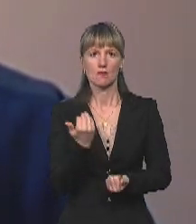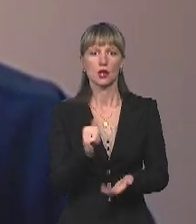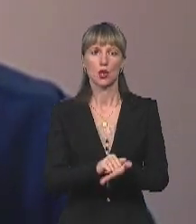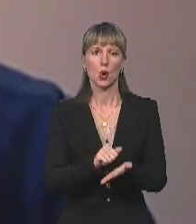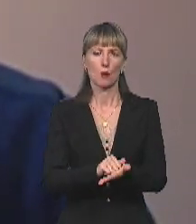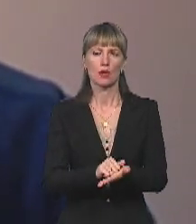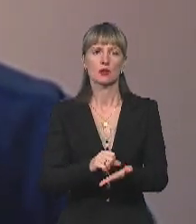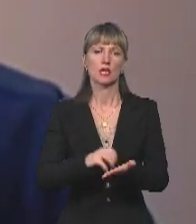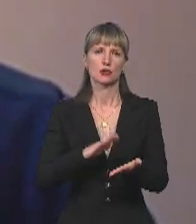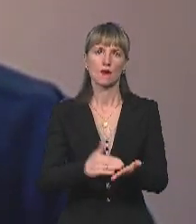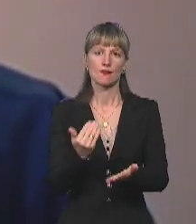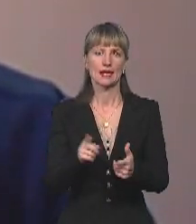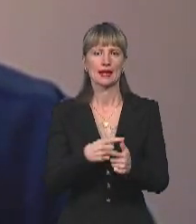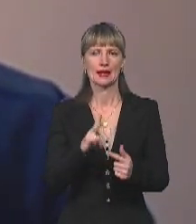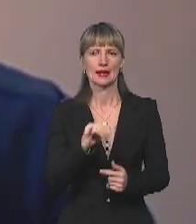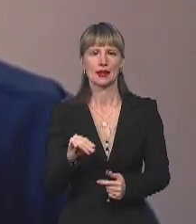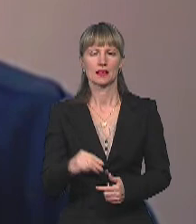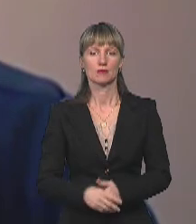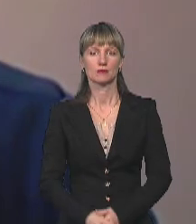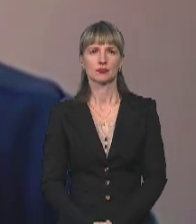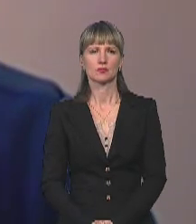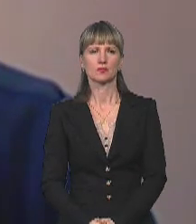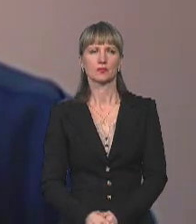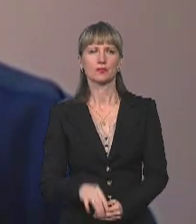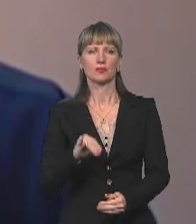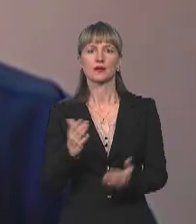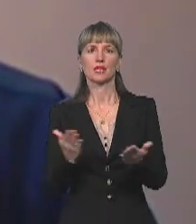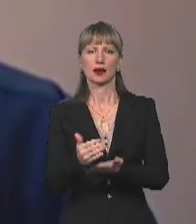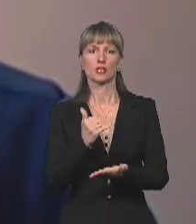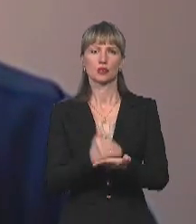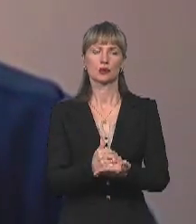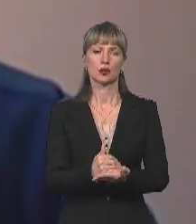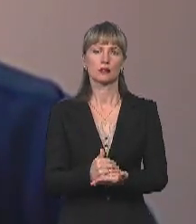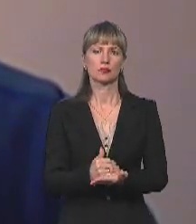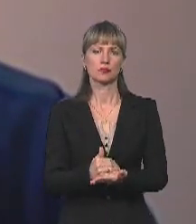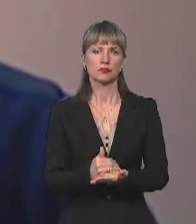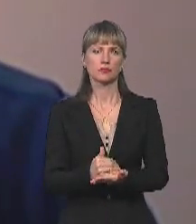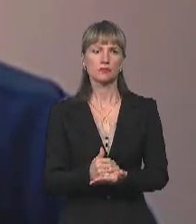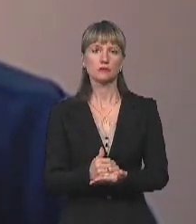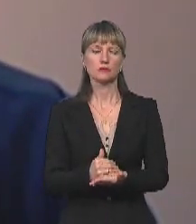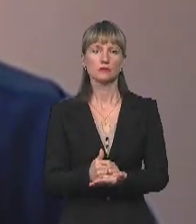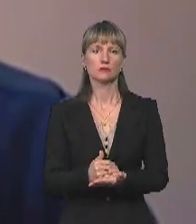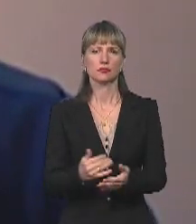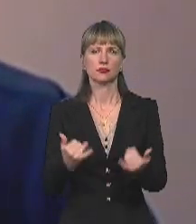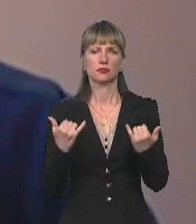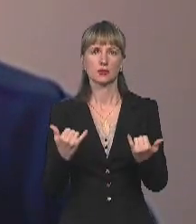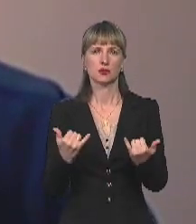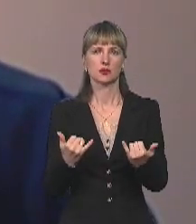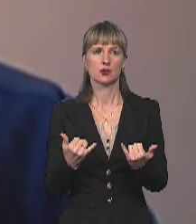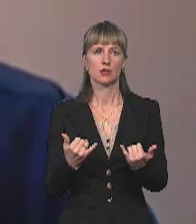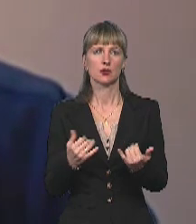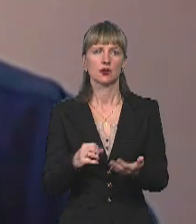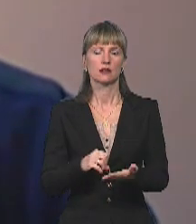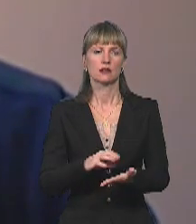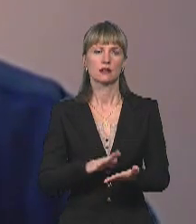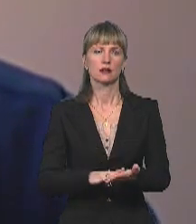пройшли, зареєстровані, не зареєстровані, і який результат. А зараз реєстрація в той же день, так? Не на